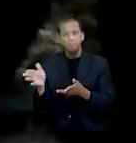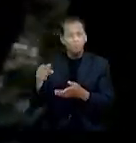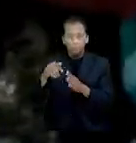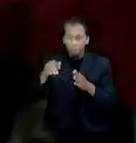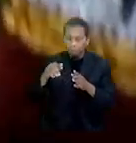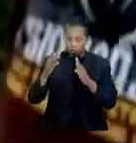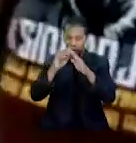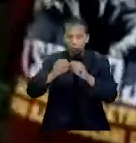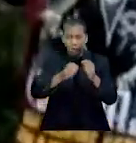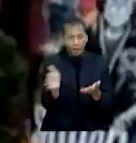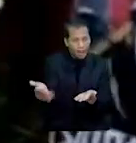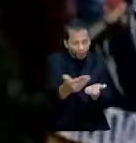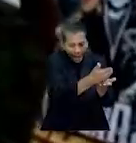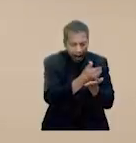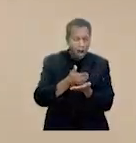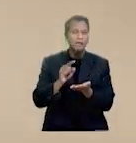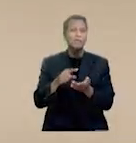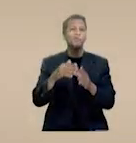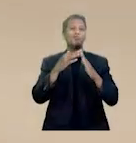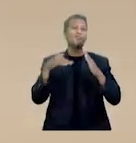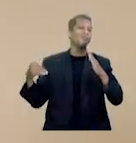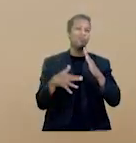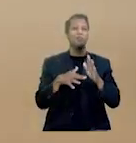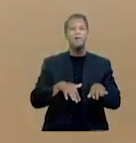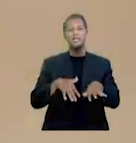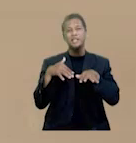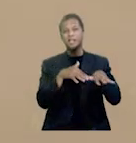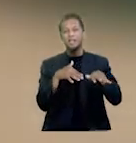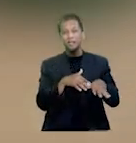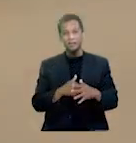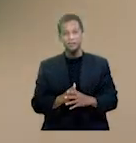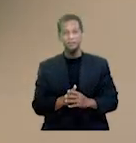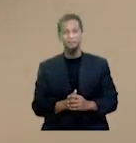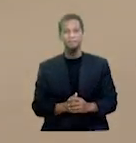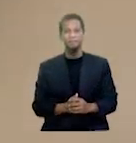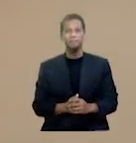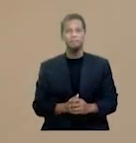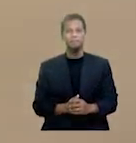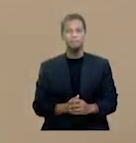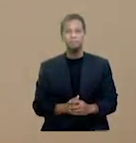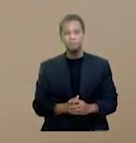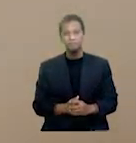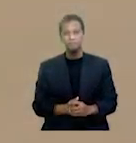banjir bandang tragedi di kali Klampok bobol Sekar Bojonegoro